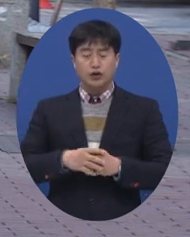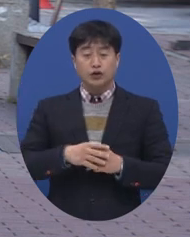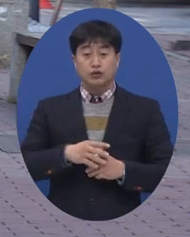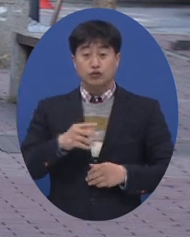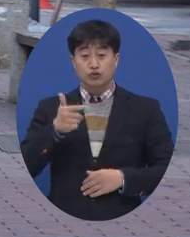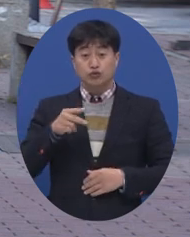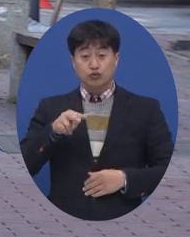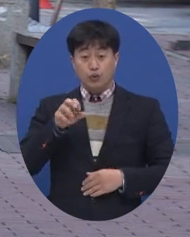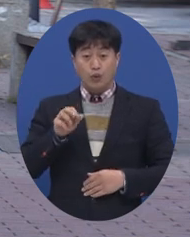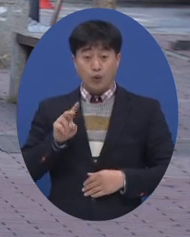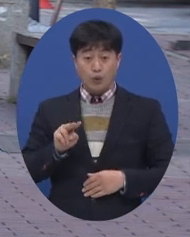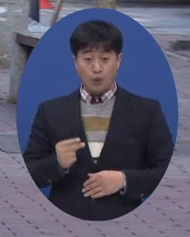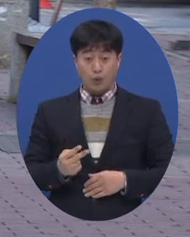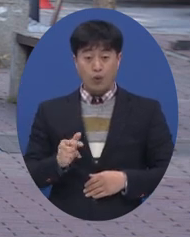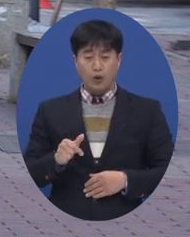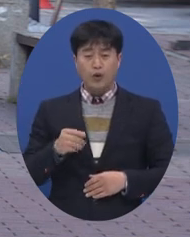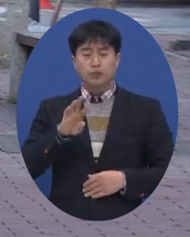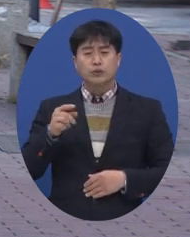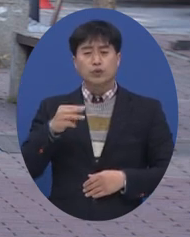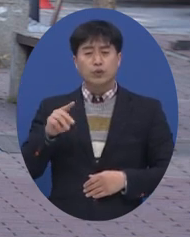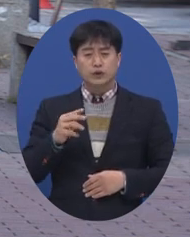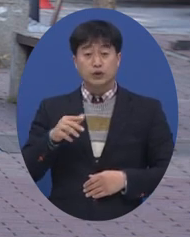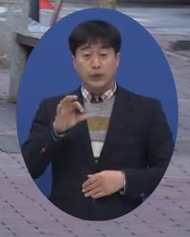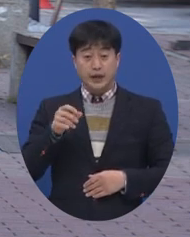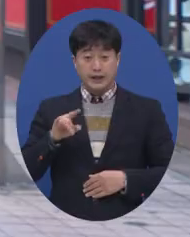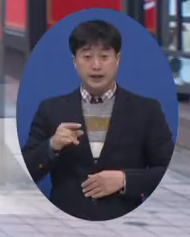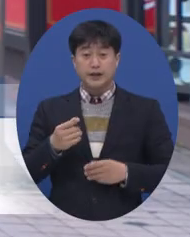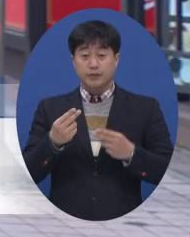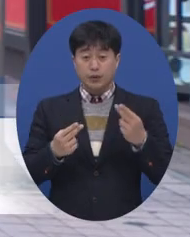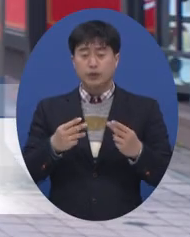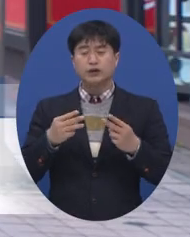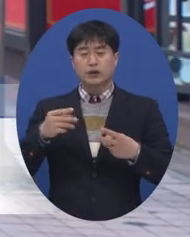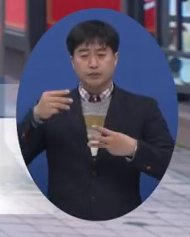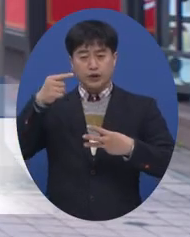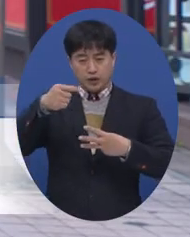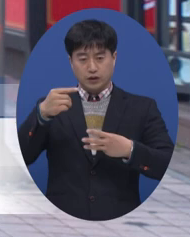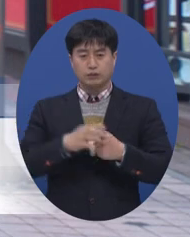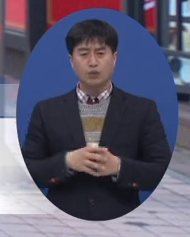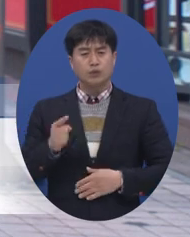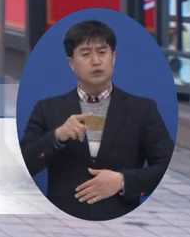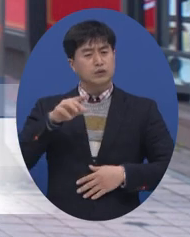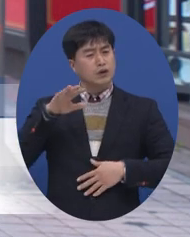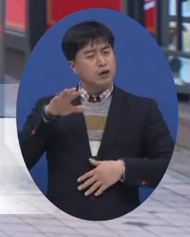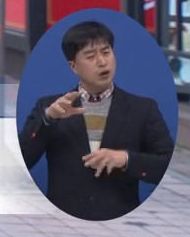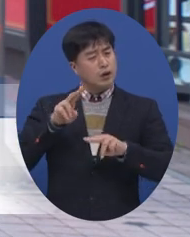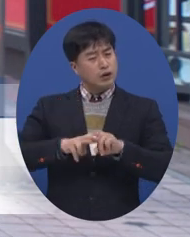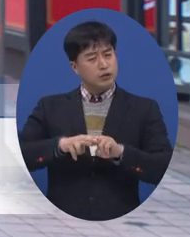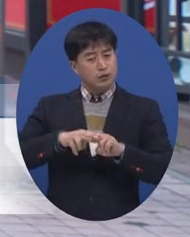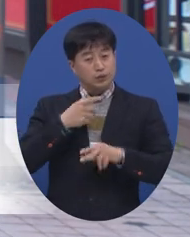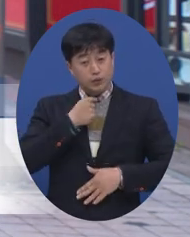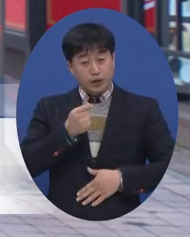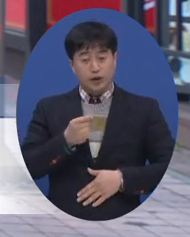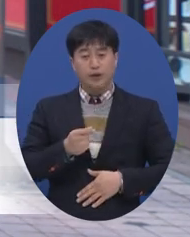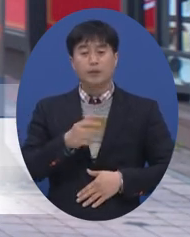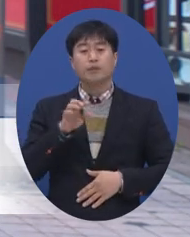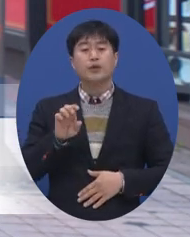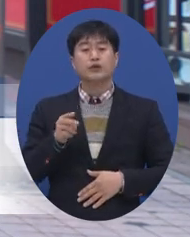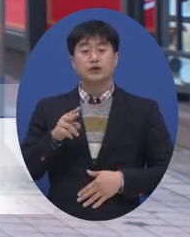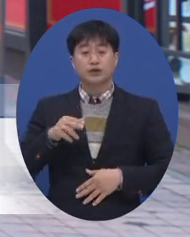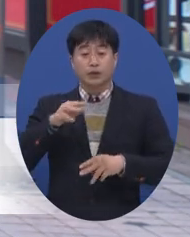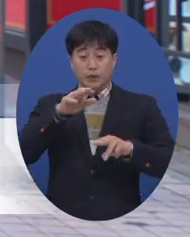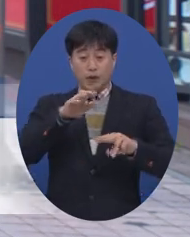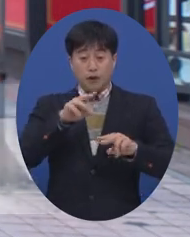비슷한거 린 브로드웨이와 비교하면 3분의 1 수준 입니다 오디 앉아 있고 싶 밥으로 는 편의점 가서 파라솔에 앉아 있거나